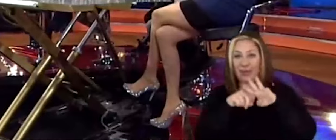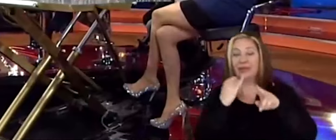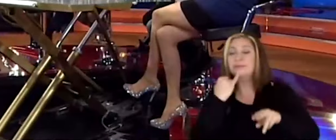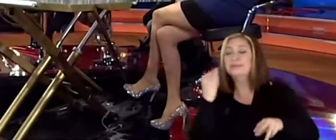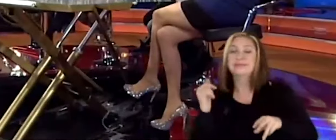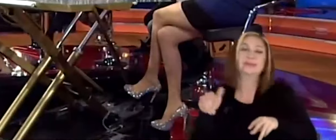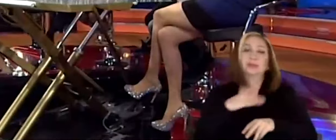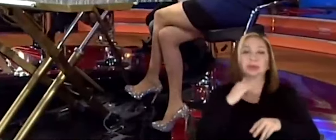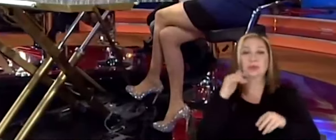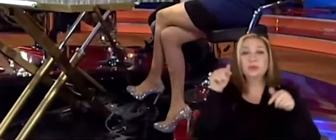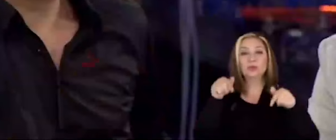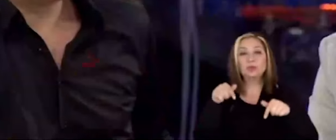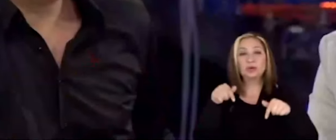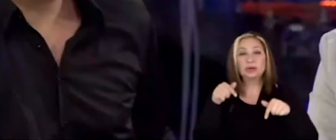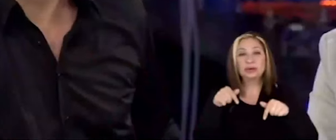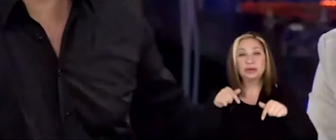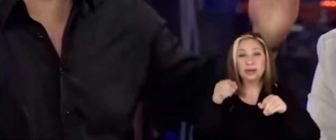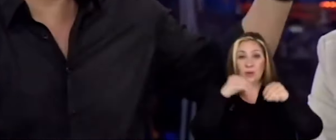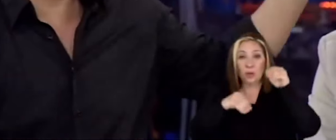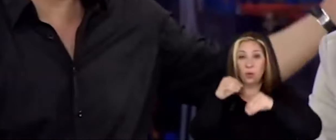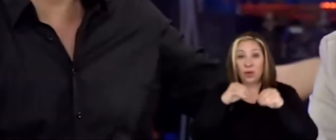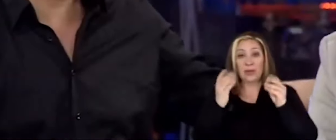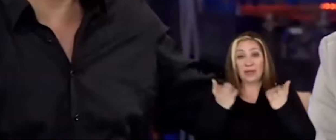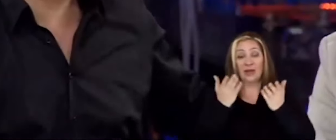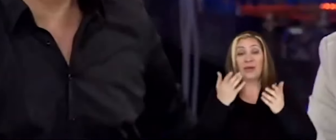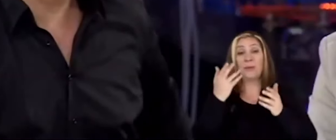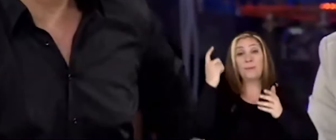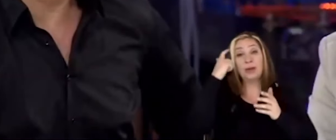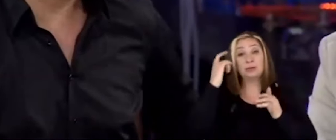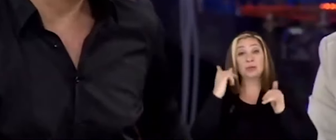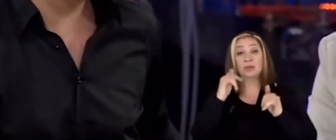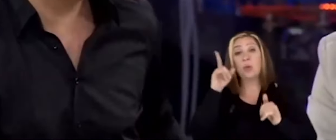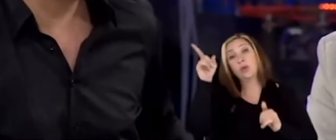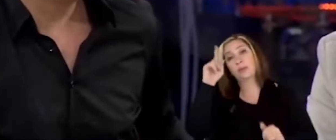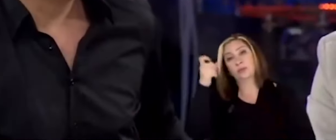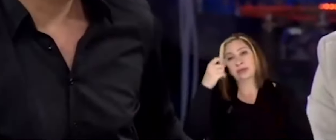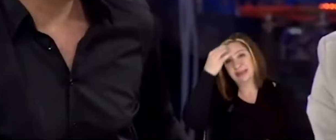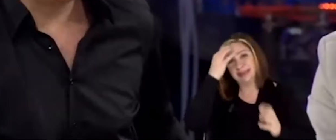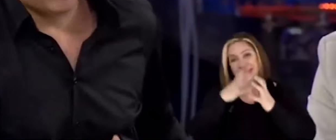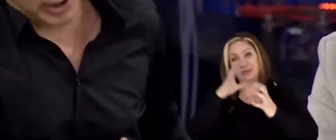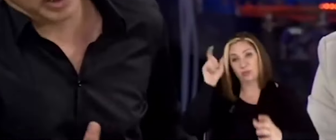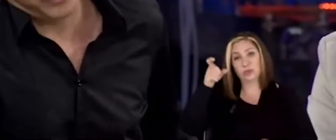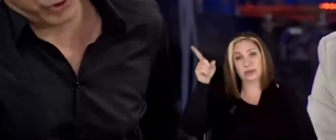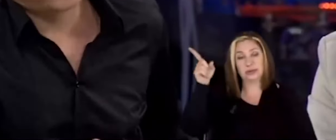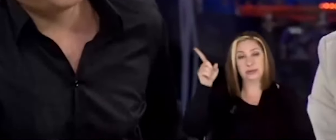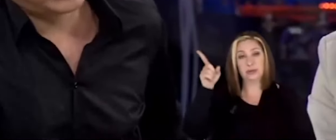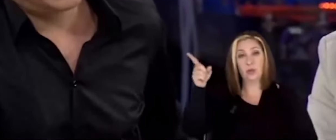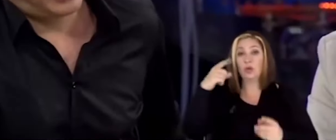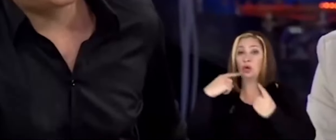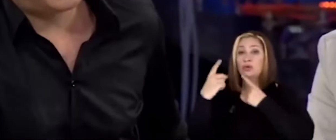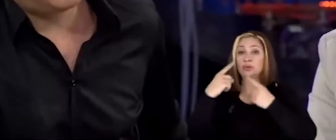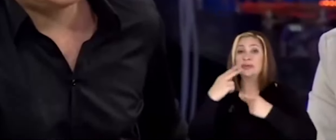edecek bizi. Harikulade. Şu an işte kastı yapmaya devam ediyoruz ama başrol kızı oradan bulacağız. Yani orada